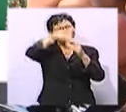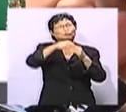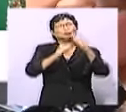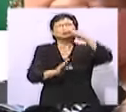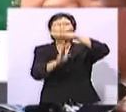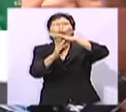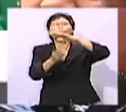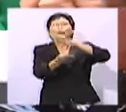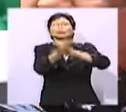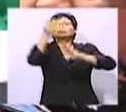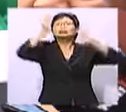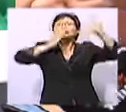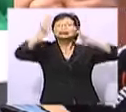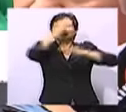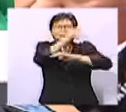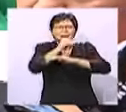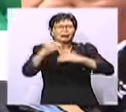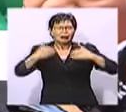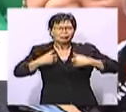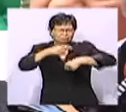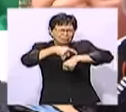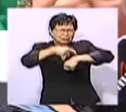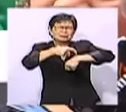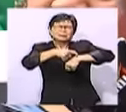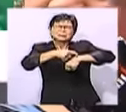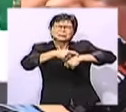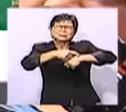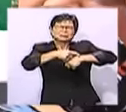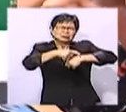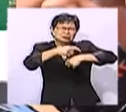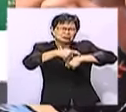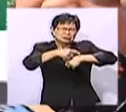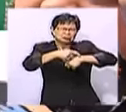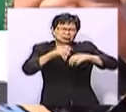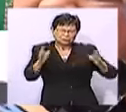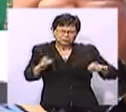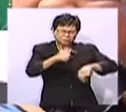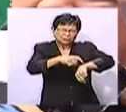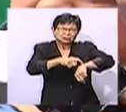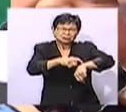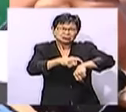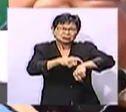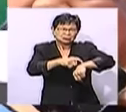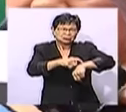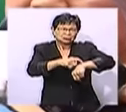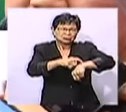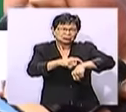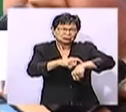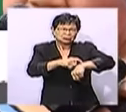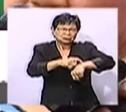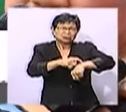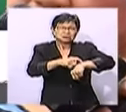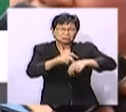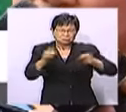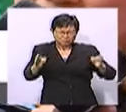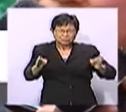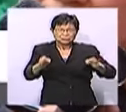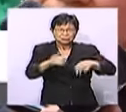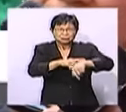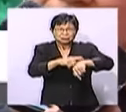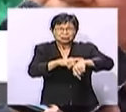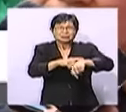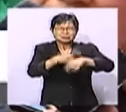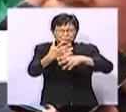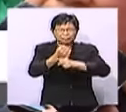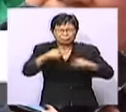ini, dan dia mempunyai jangka masa yang dijangkakan dapat dibuat, dan juga kita